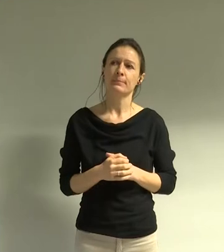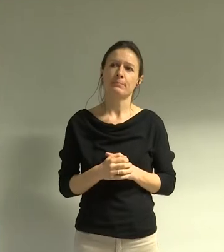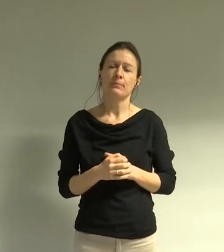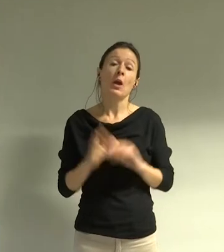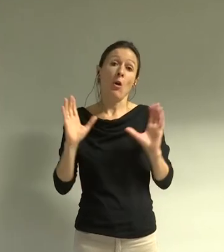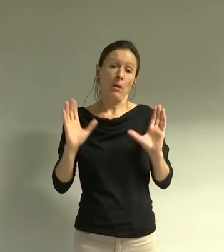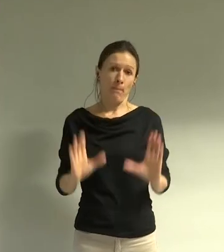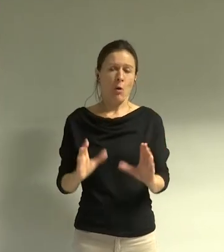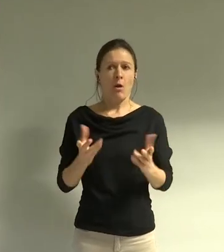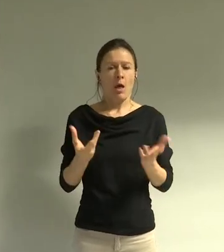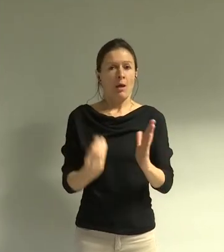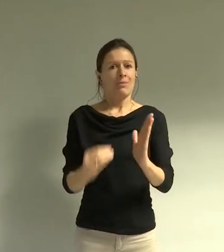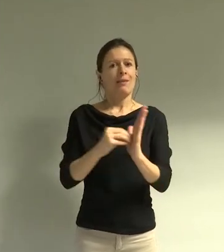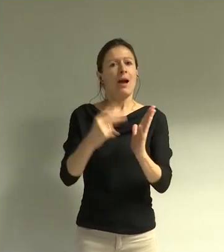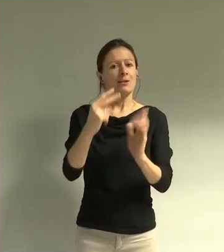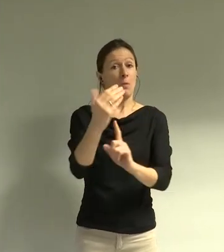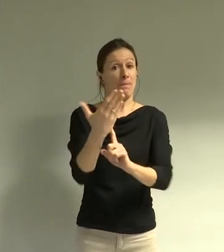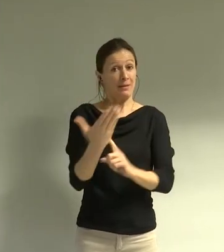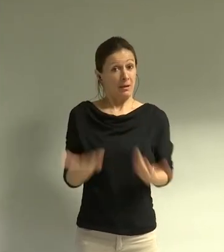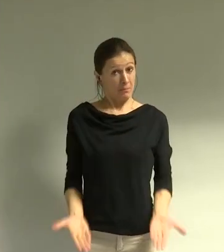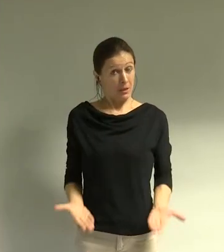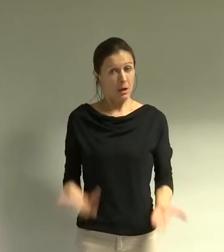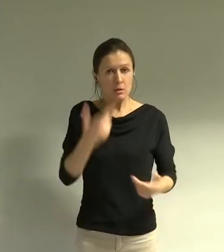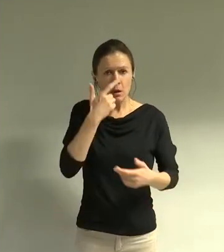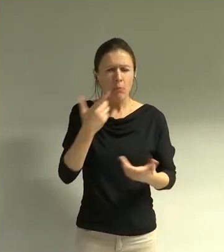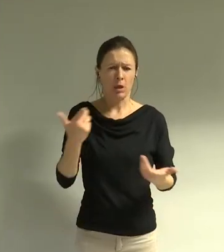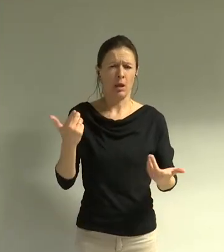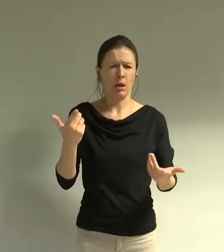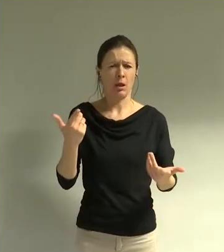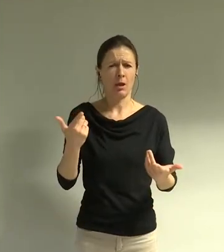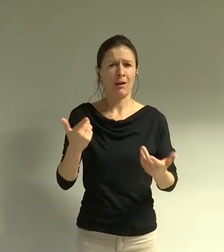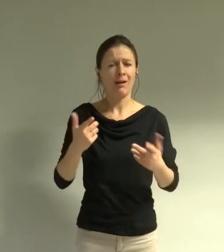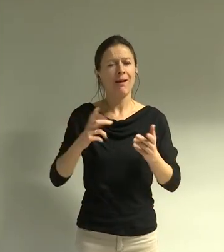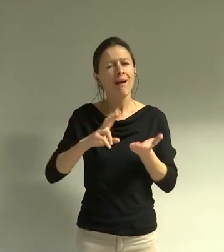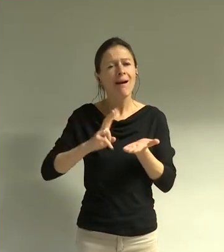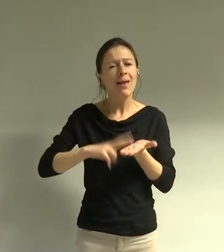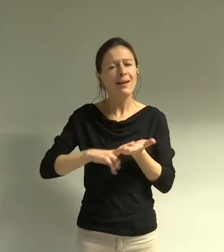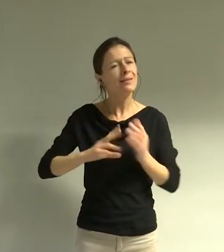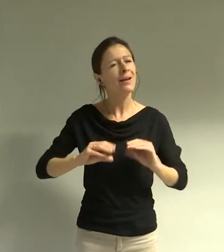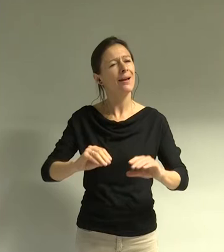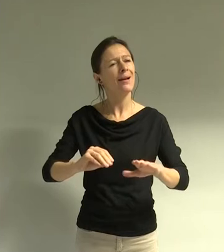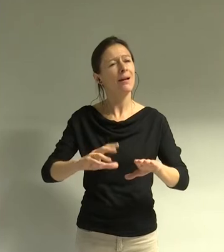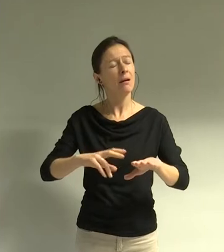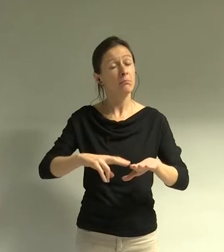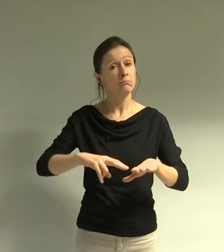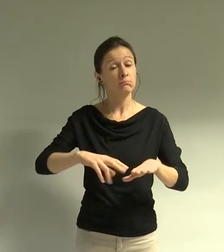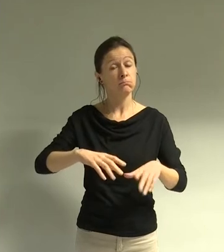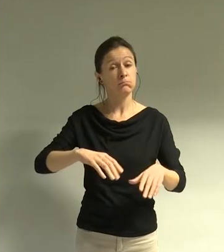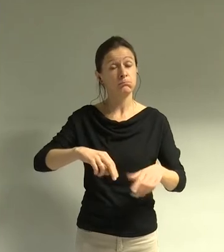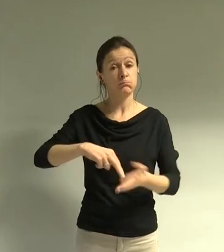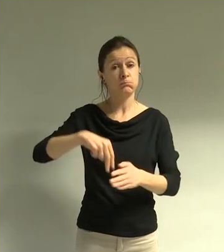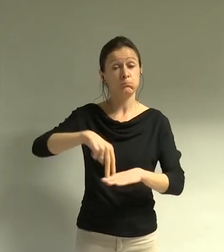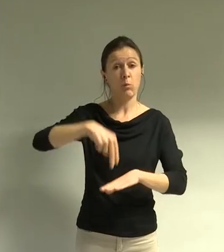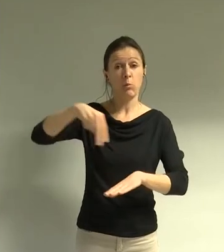avec cette délibération quand même au paroxysme du sur réel en introduction de la délibération vous nous